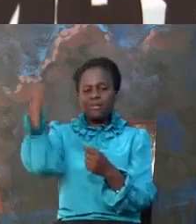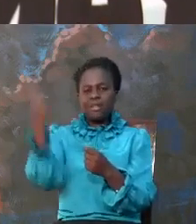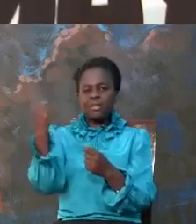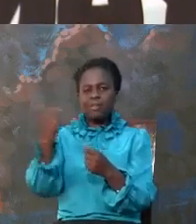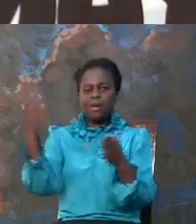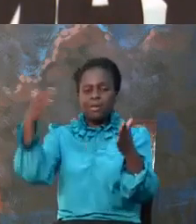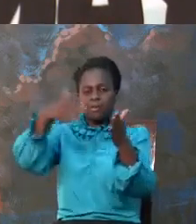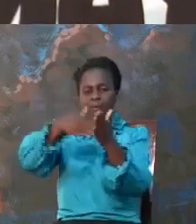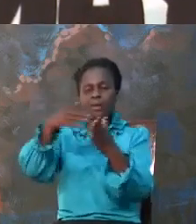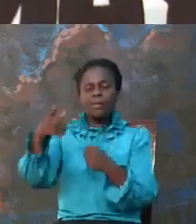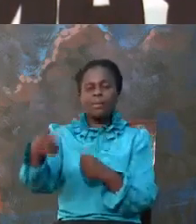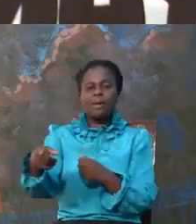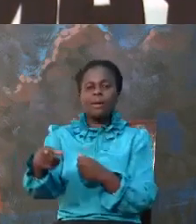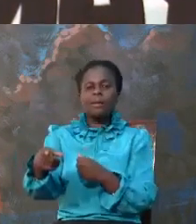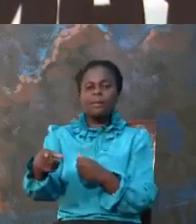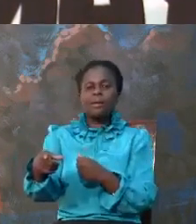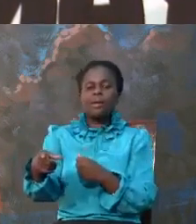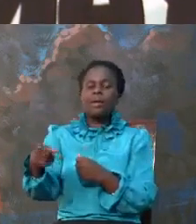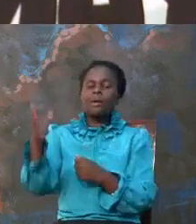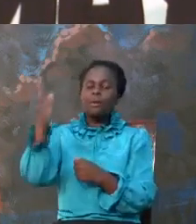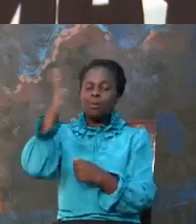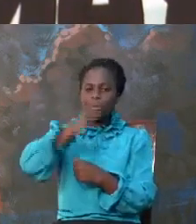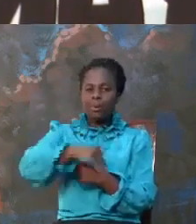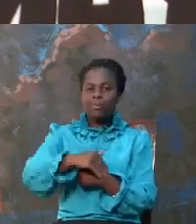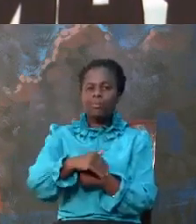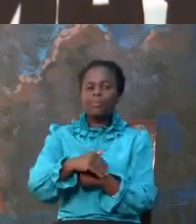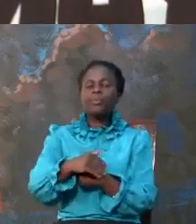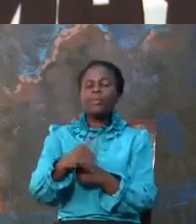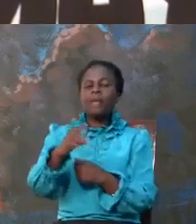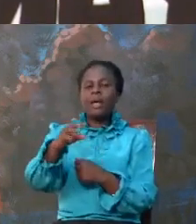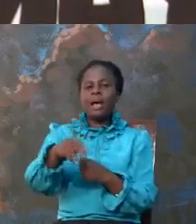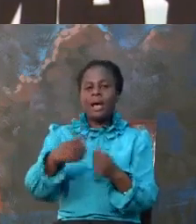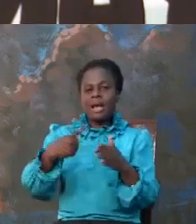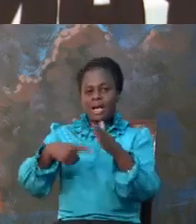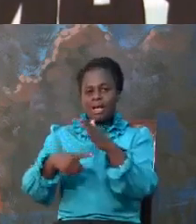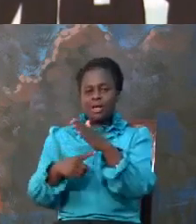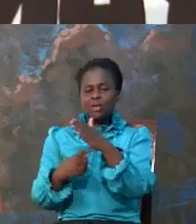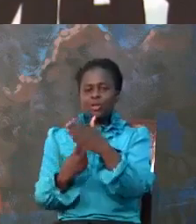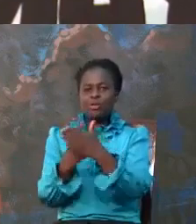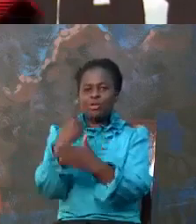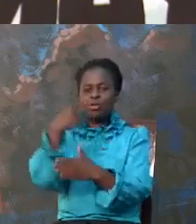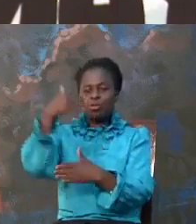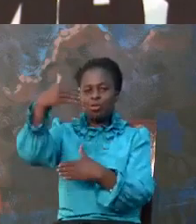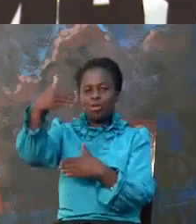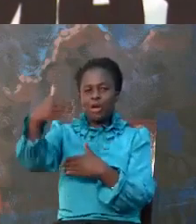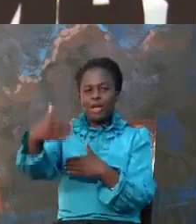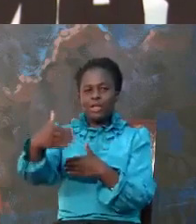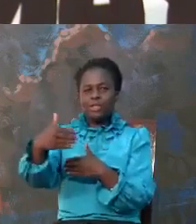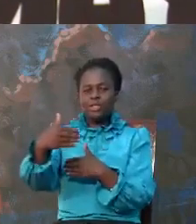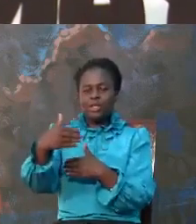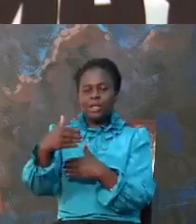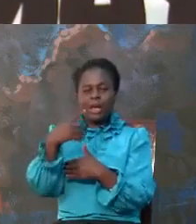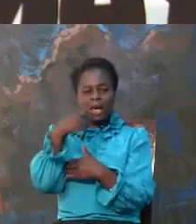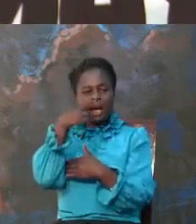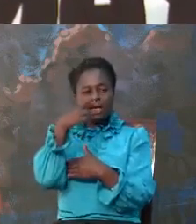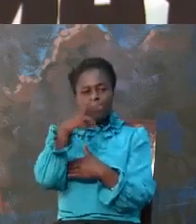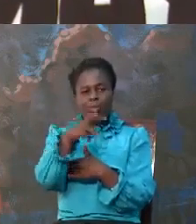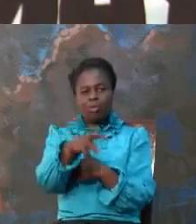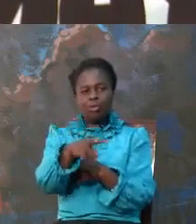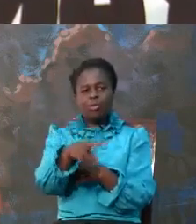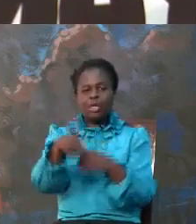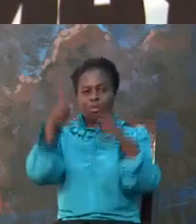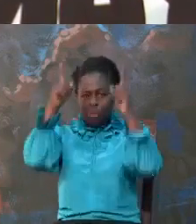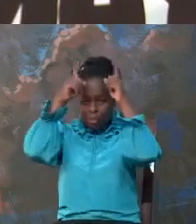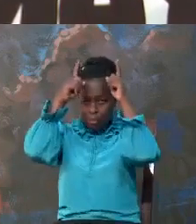pale. Alipomaliza ndipo anatoka nje, anaenda anakuta yule mbuzi aliye hai aliyebaki kwa jina